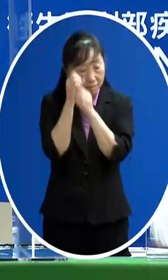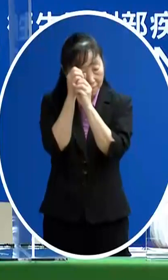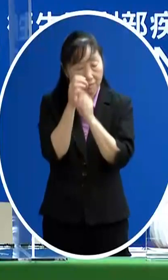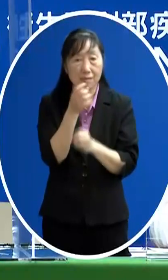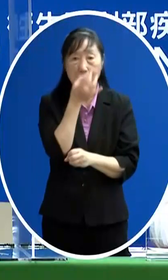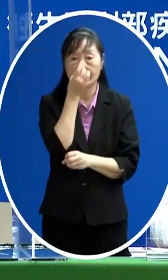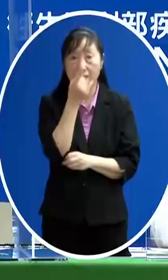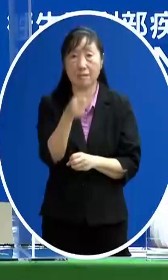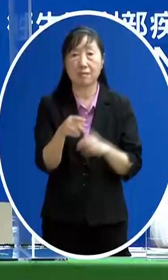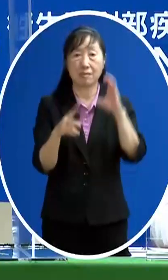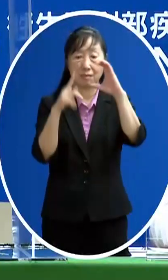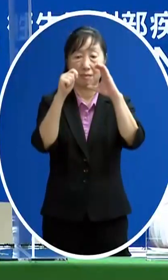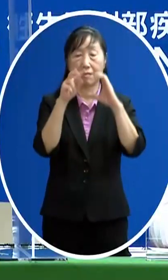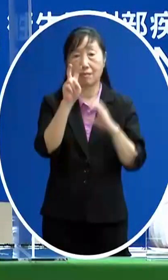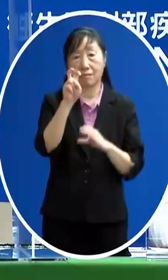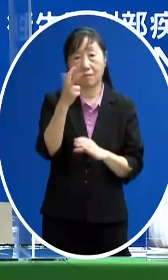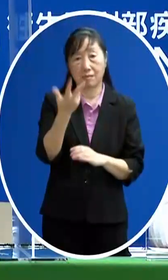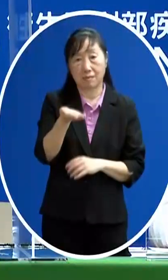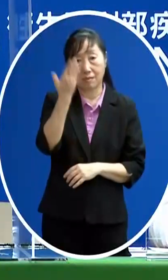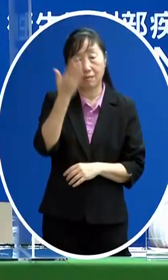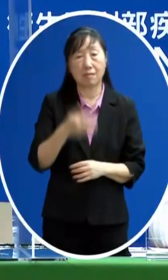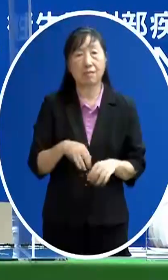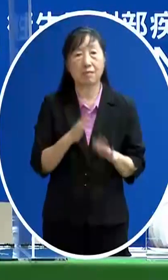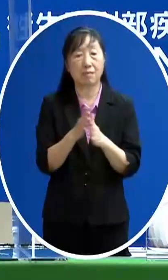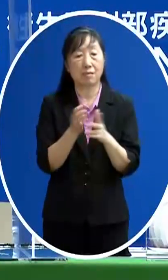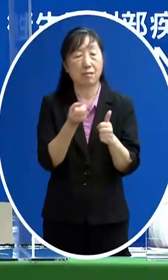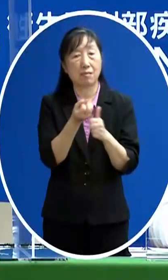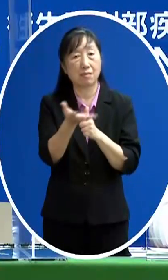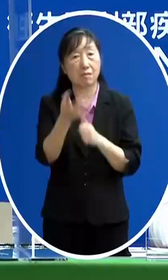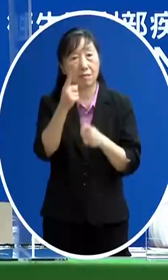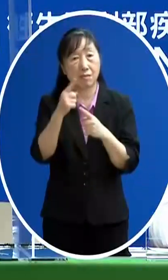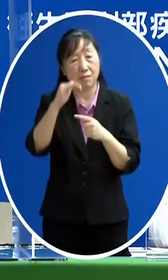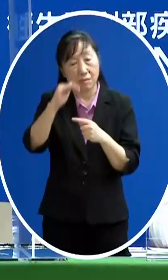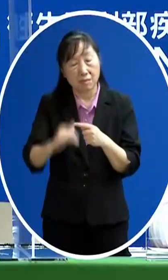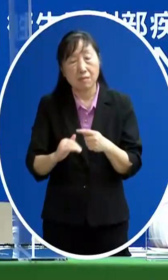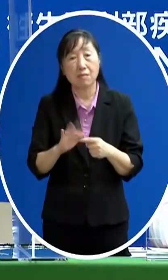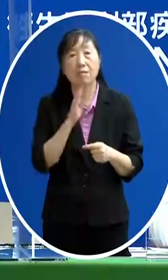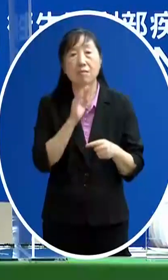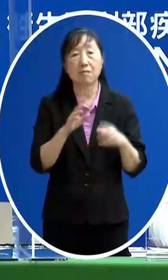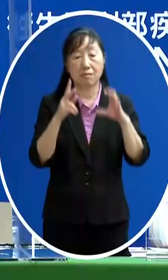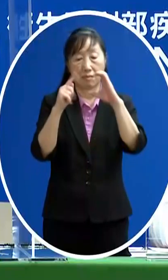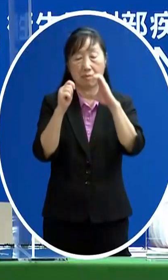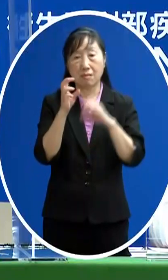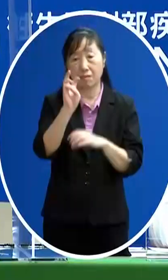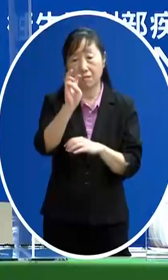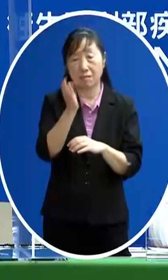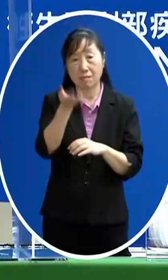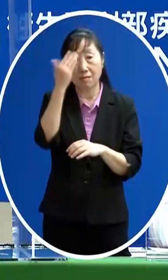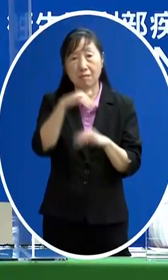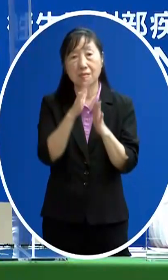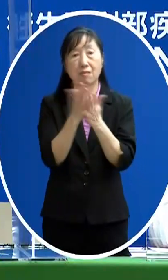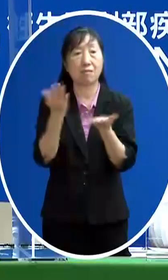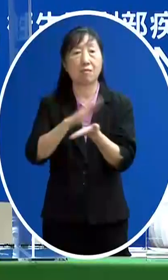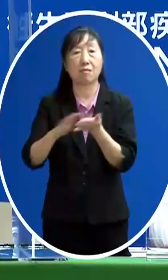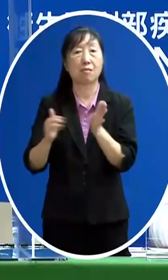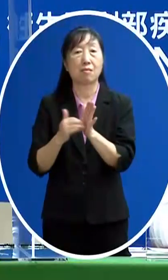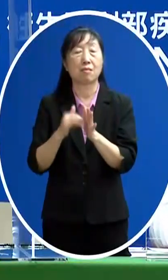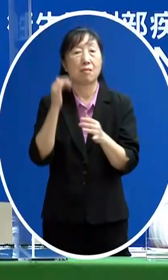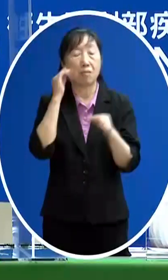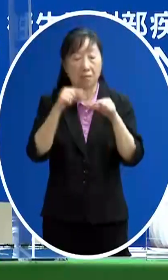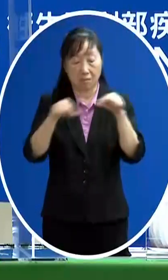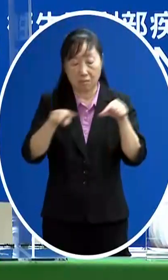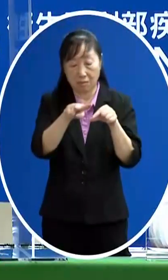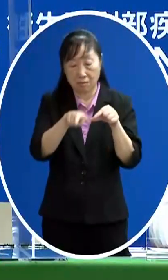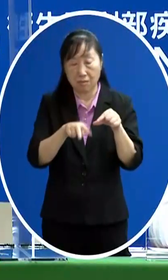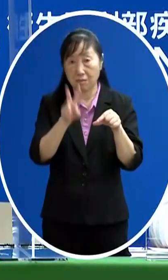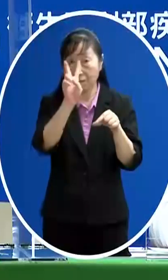了。那 CT 值27以上，那基本上传染力很低，30以上我们认为几乎都没有。这在两条线的时候，有时候